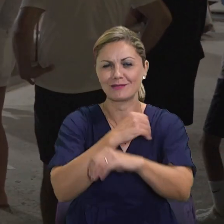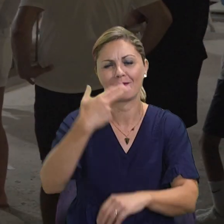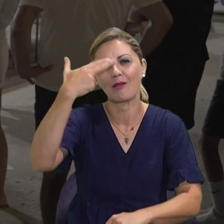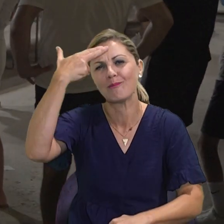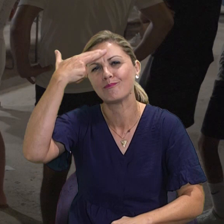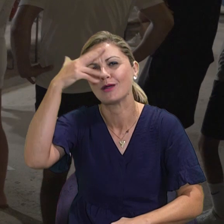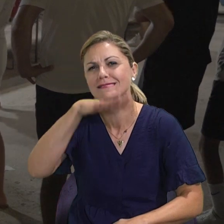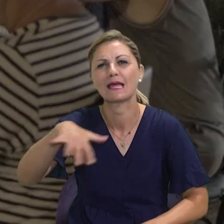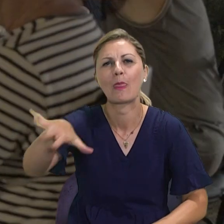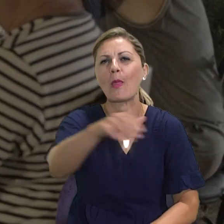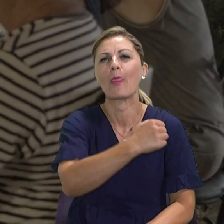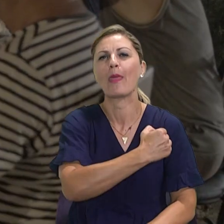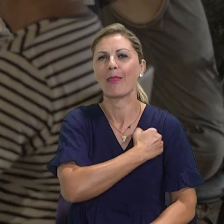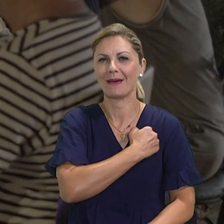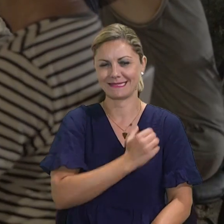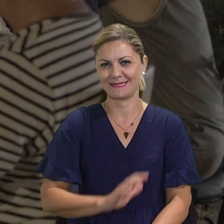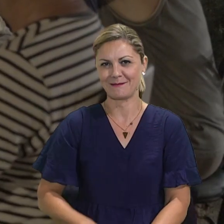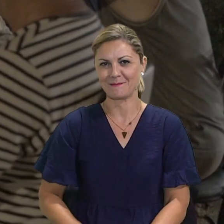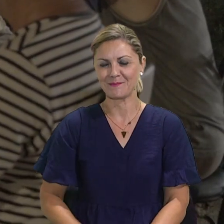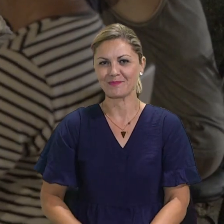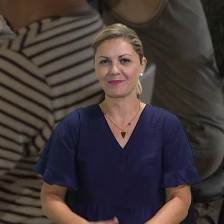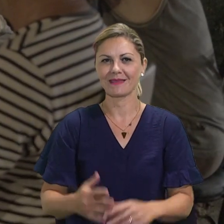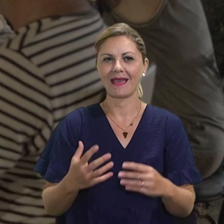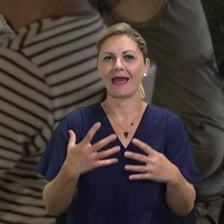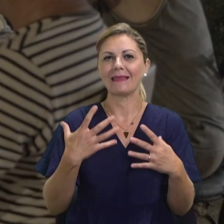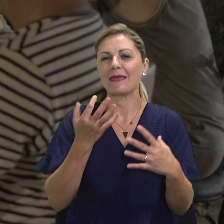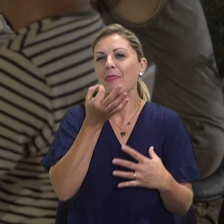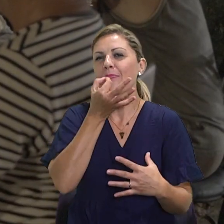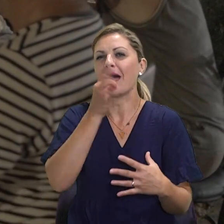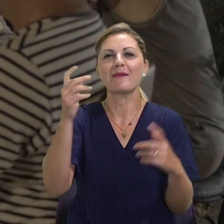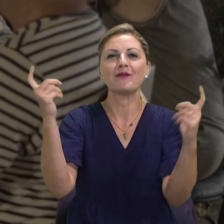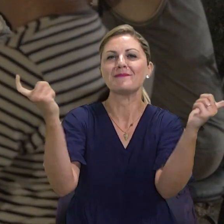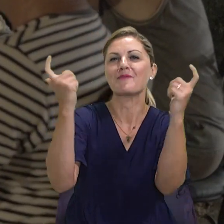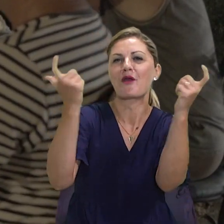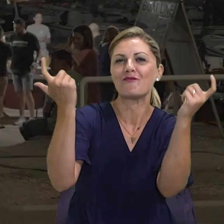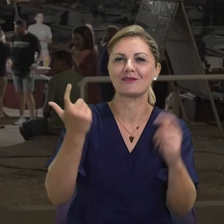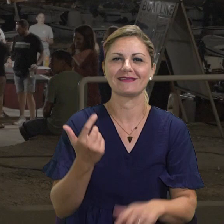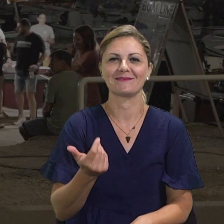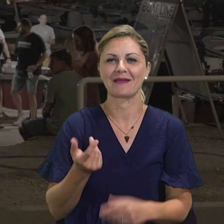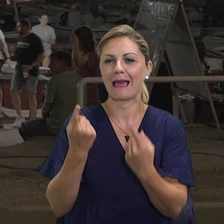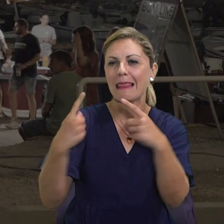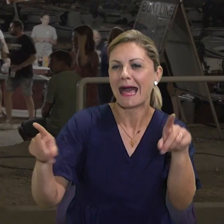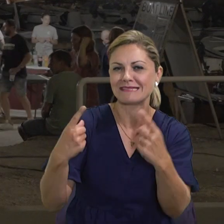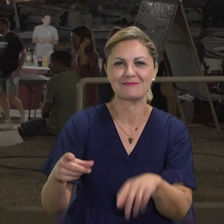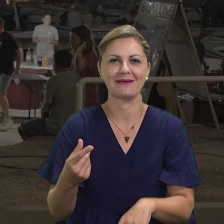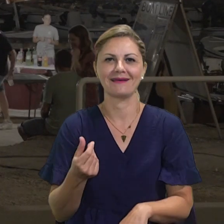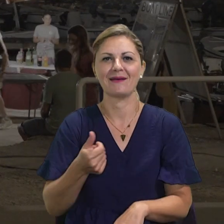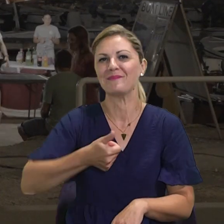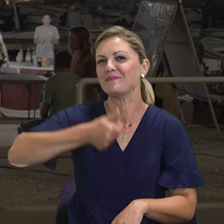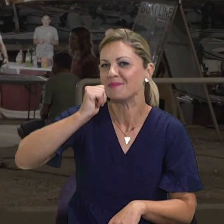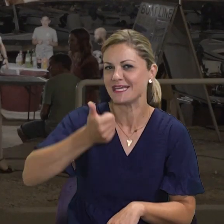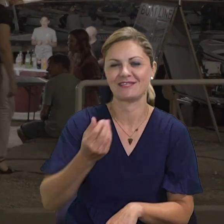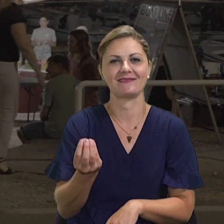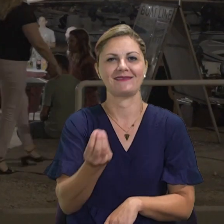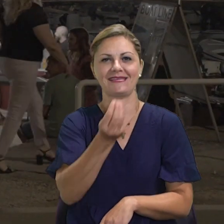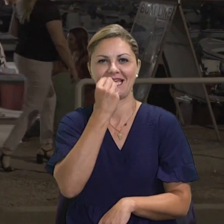najveselije fešte u Dalmaciji. A znamo da su najbolji provodi ljeti uz dobru glazbu, iće i piće, pa smo se zaputili u Arbaniju